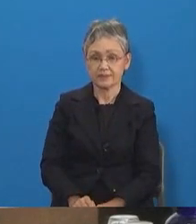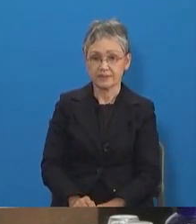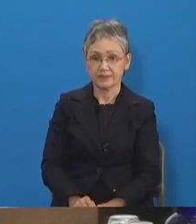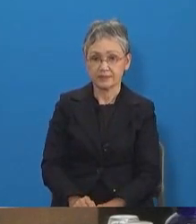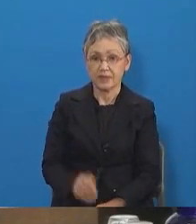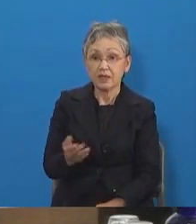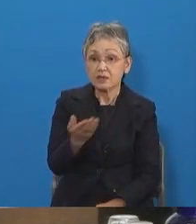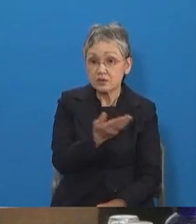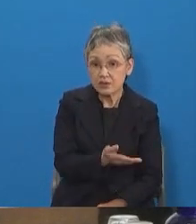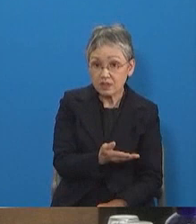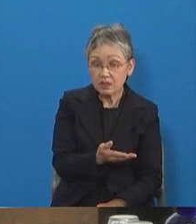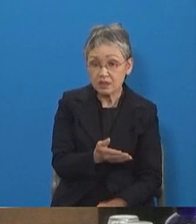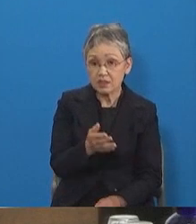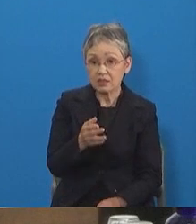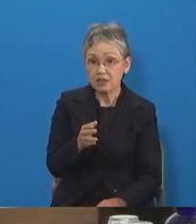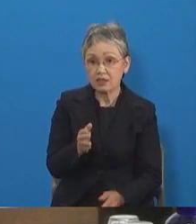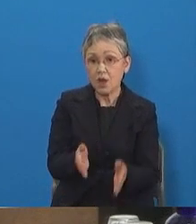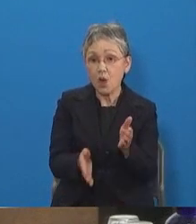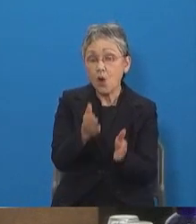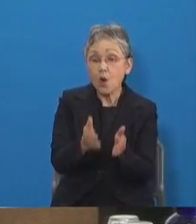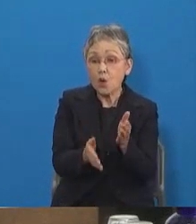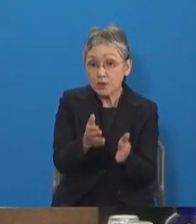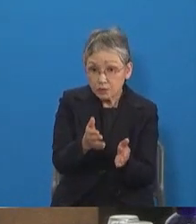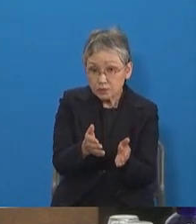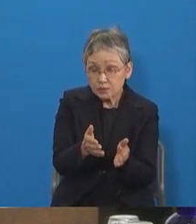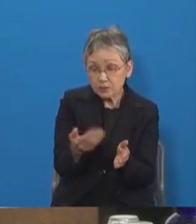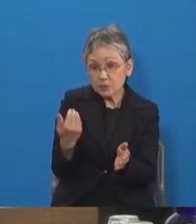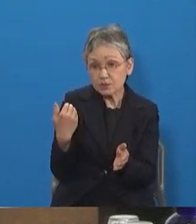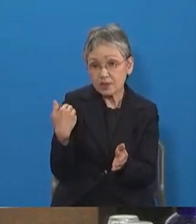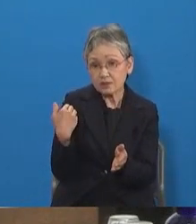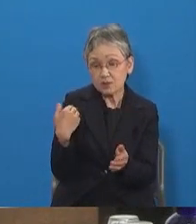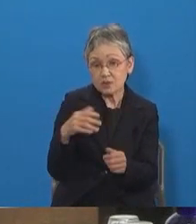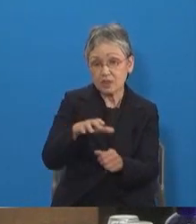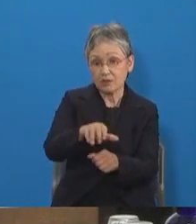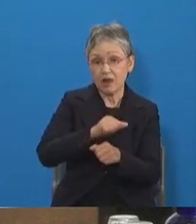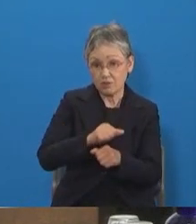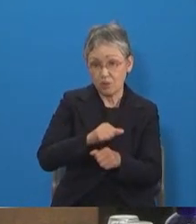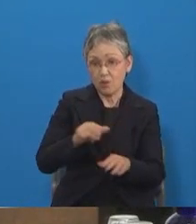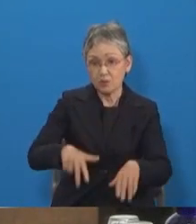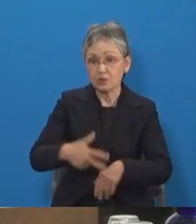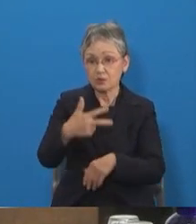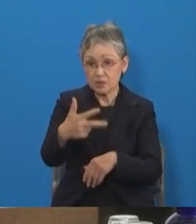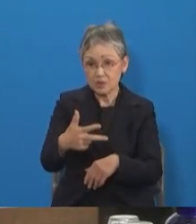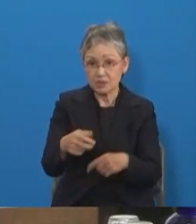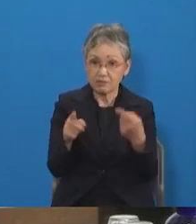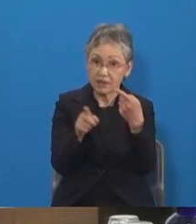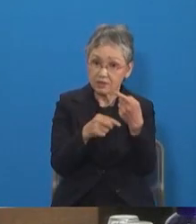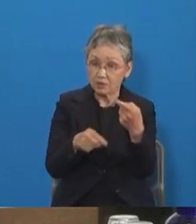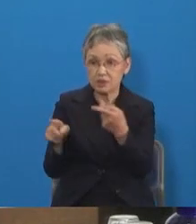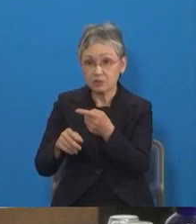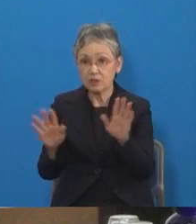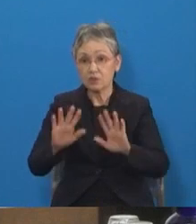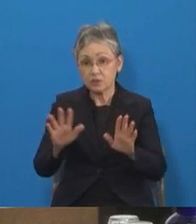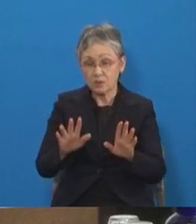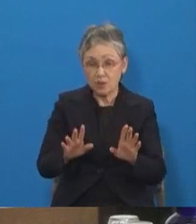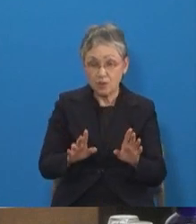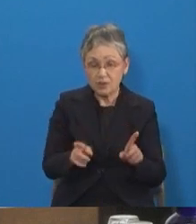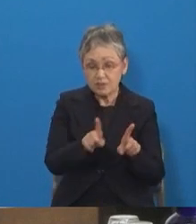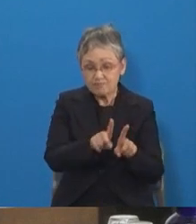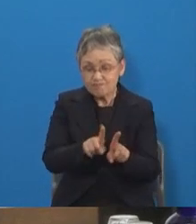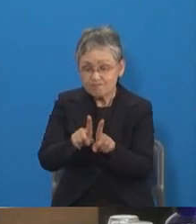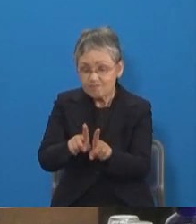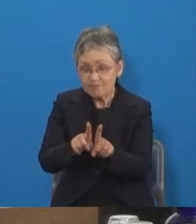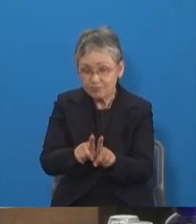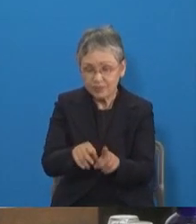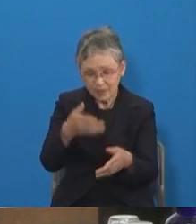次に、保育の担い手の確保についてでございます。京都市においては、一人一人の子どもに寄り添った丁寧な保育を実施